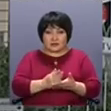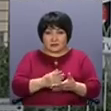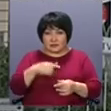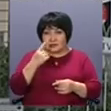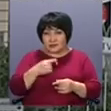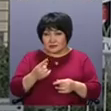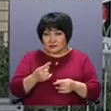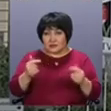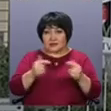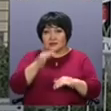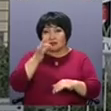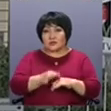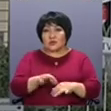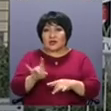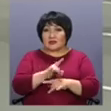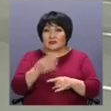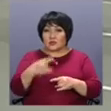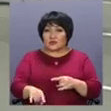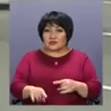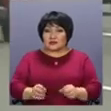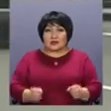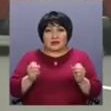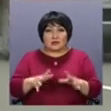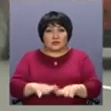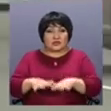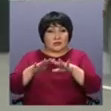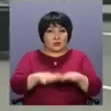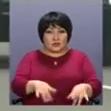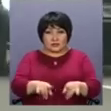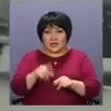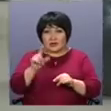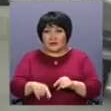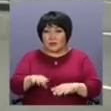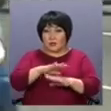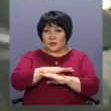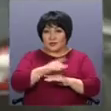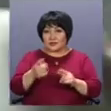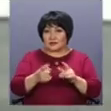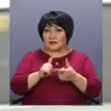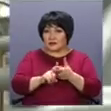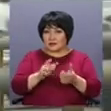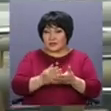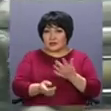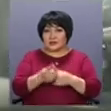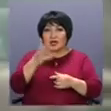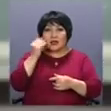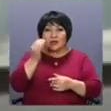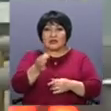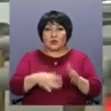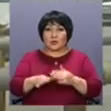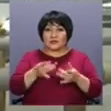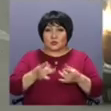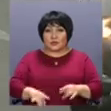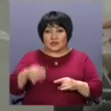айтсақ, оның алаяқтан бөлек қарақшылық шабуылға тіпті адам өліміне қатысы бар екен. Алматы облысынан тумасы түрік